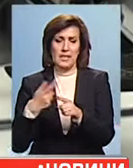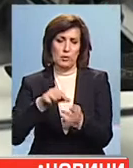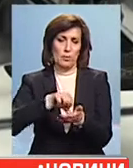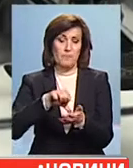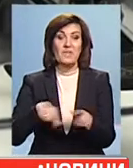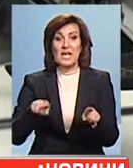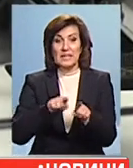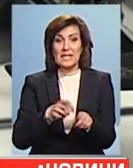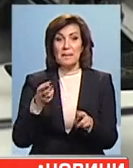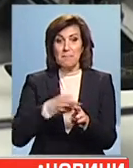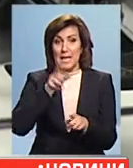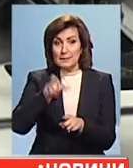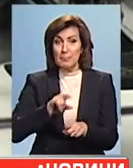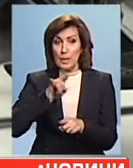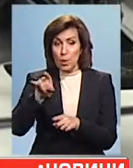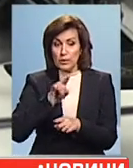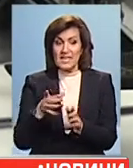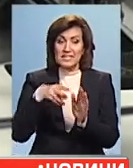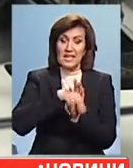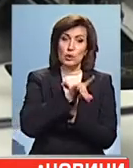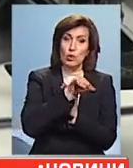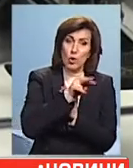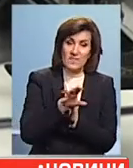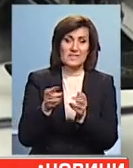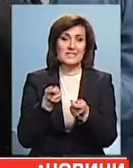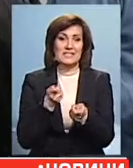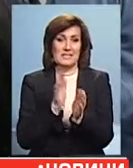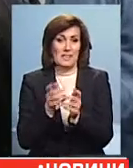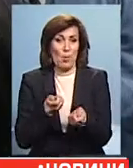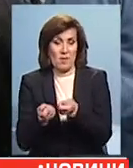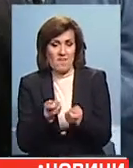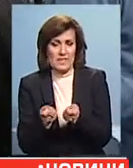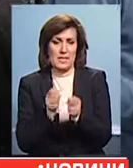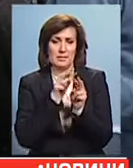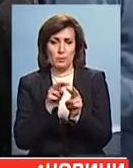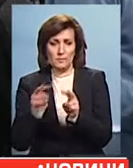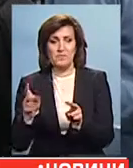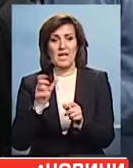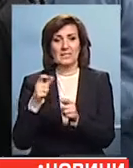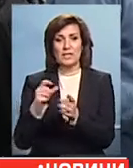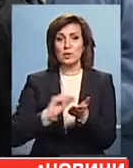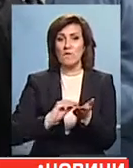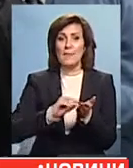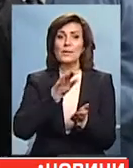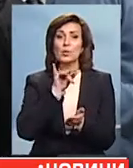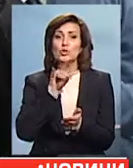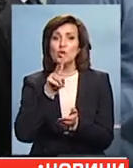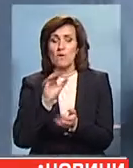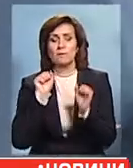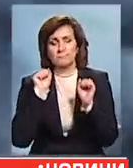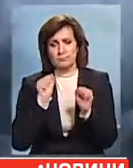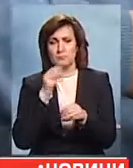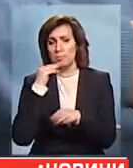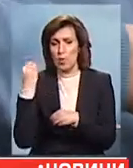присутствують. Такі безпілотні комплекси, що складаються з дронів та системи управління і спостереження, за словами секретаря РНБО Олександра Турчинова, зможуть